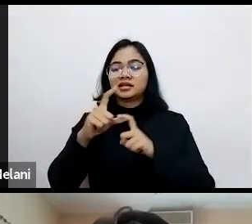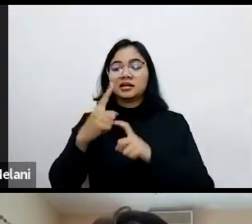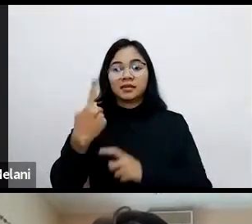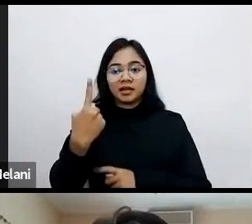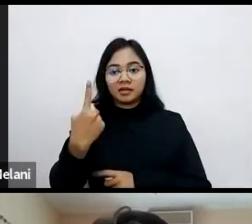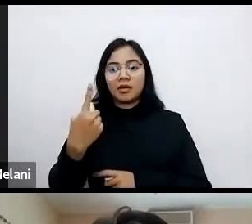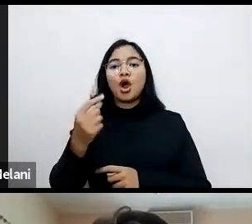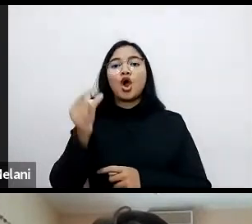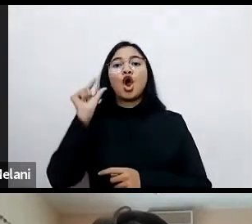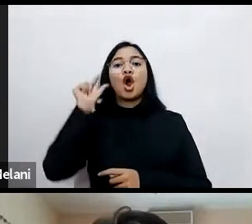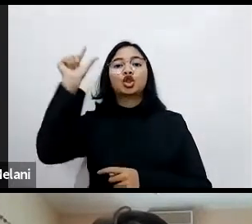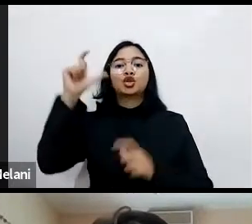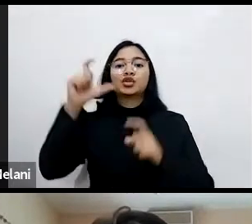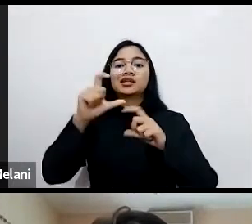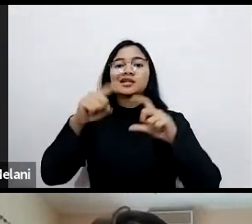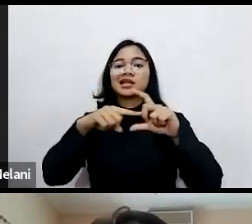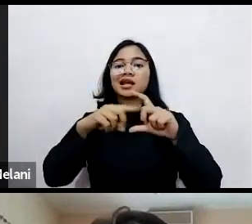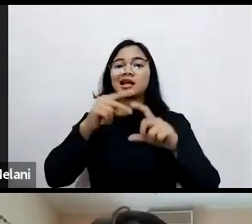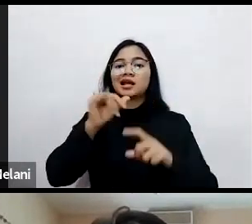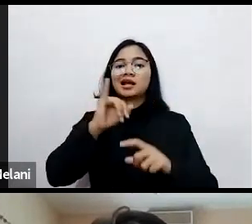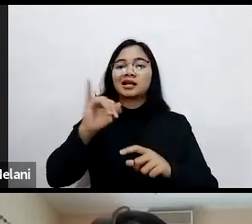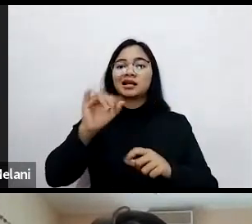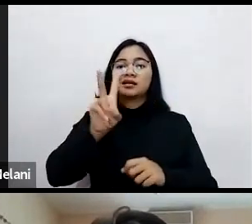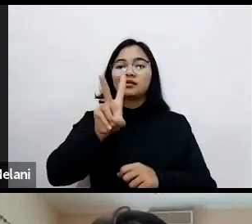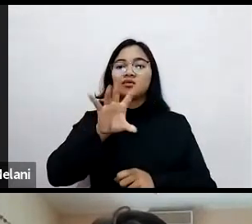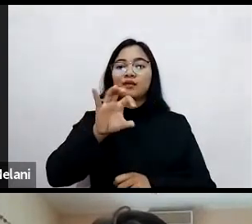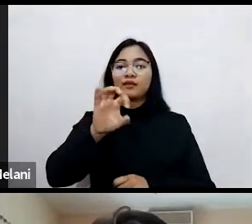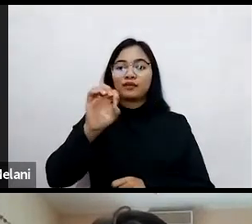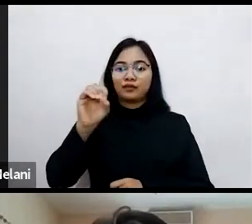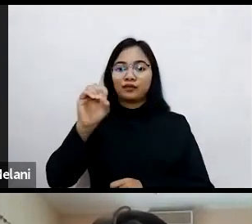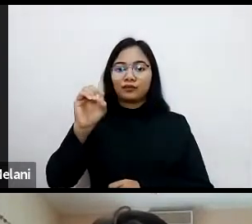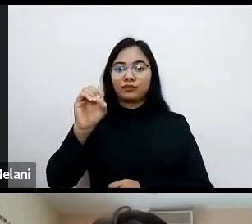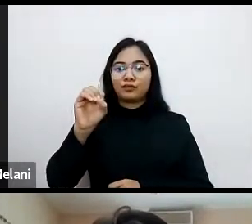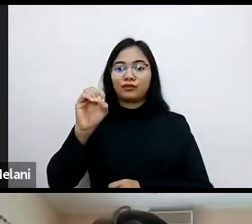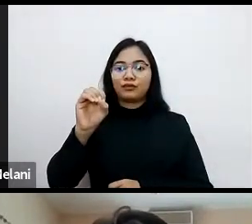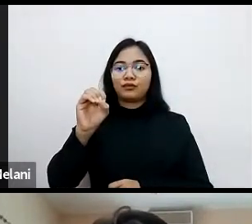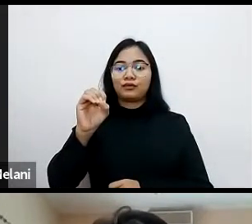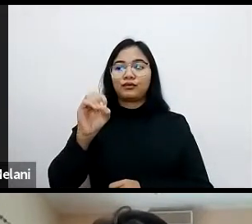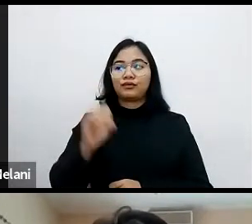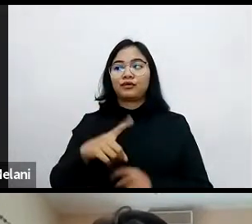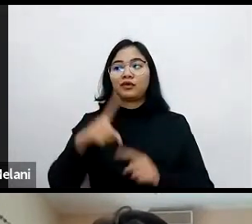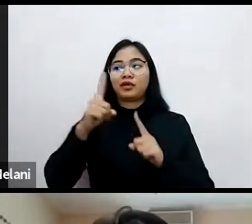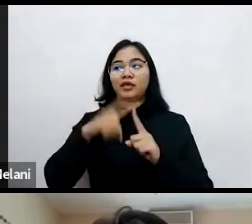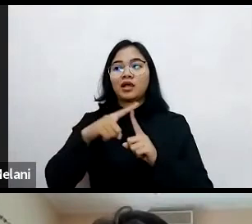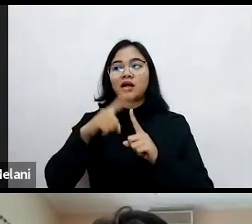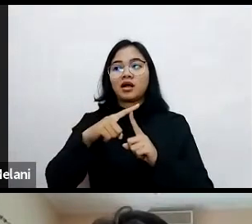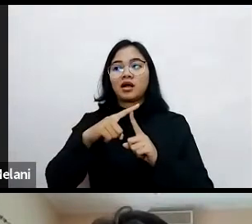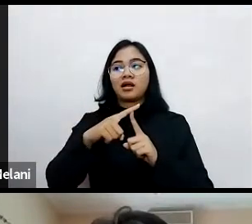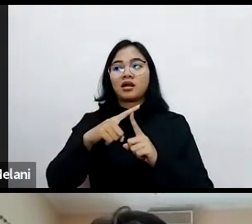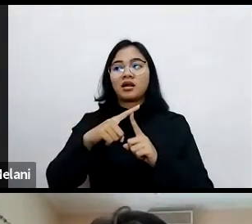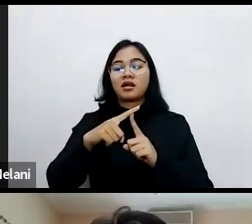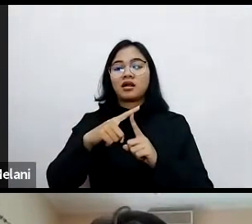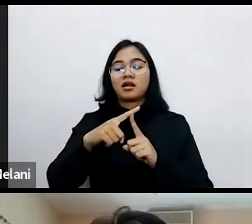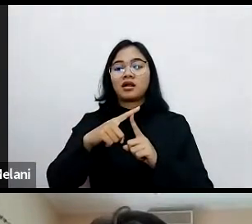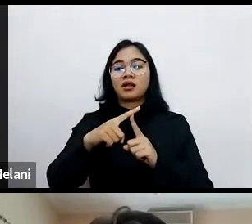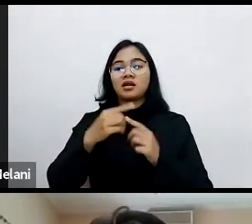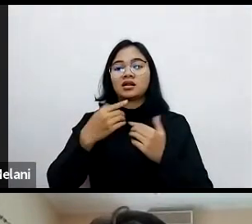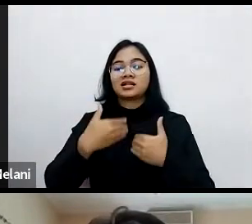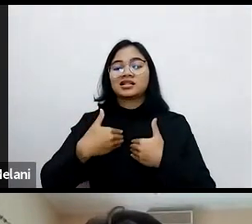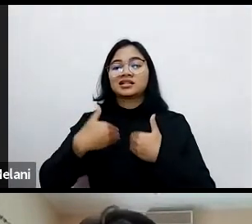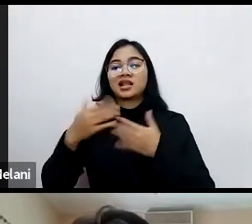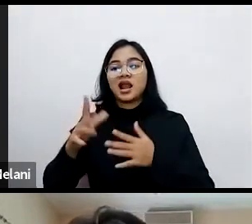seri 20 gitu. Nah, ini pada tanggal kita habis lebaran ya. Jadi ini